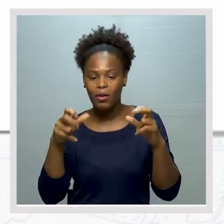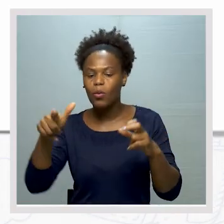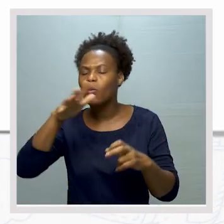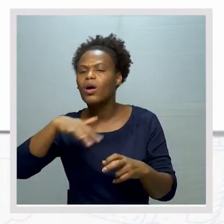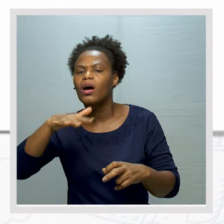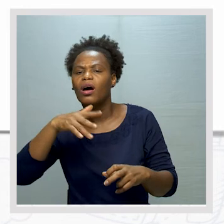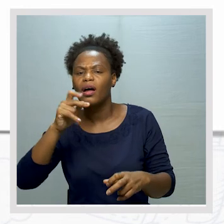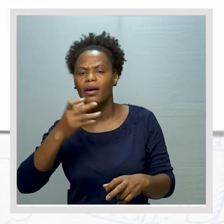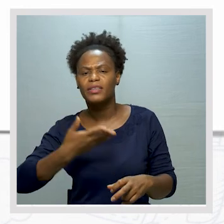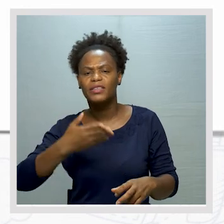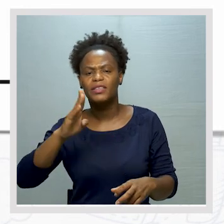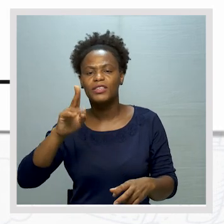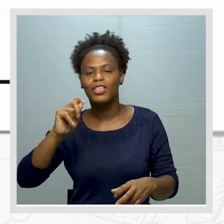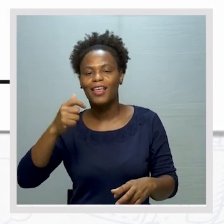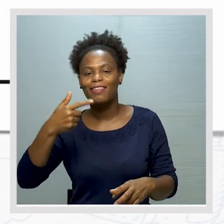des adjectifs suivants.